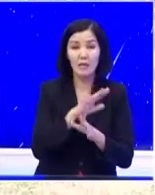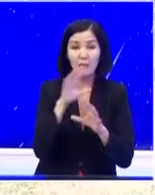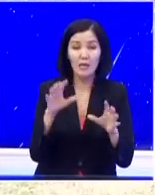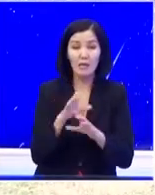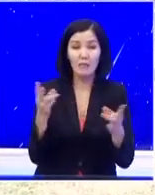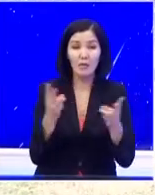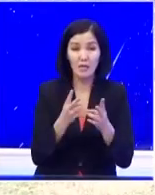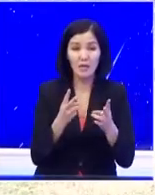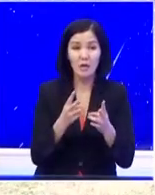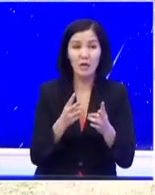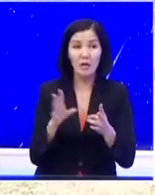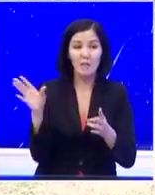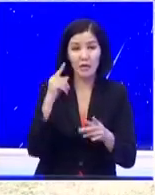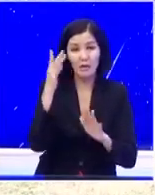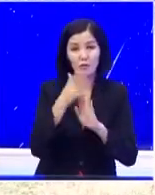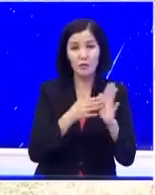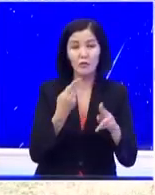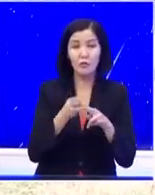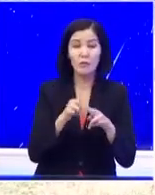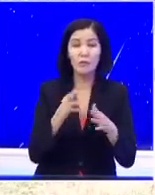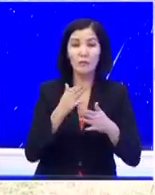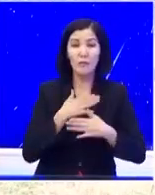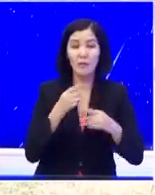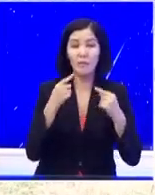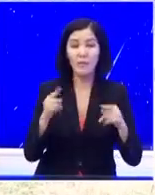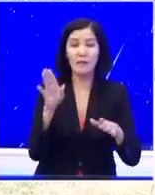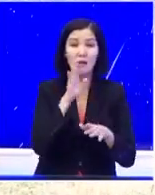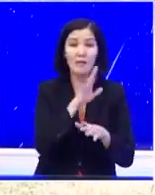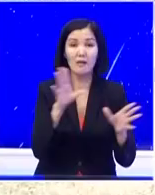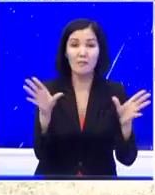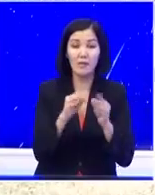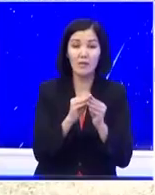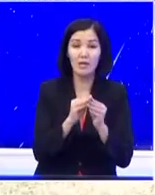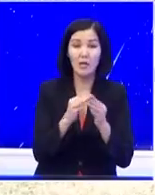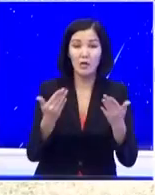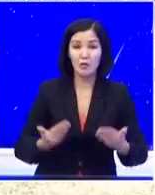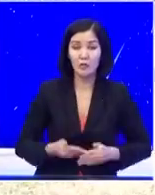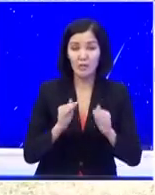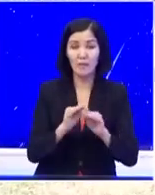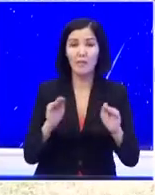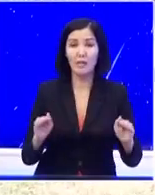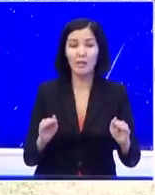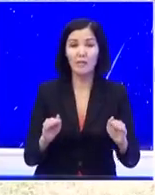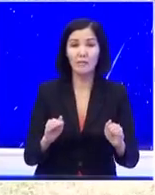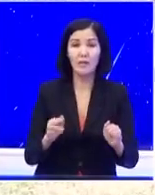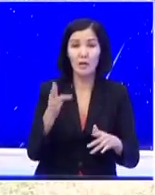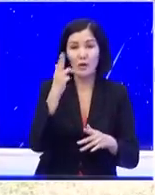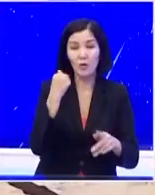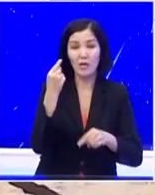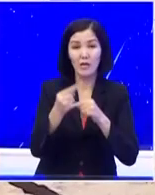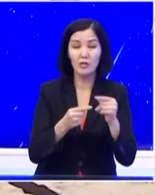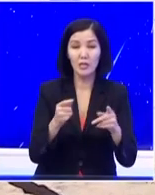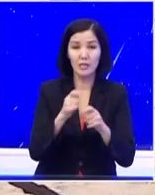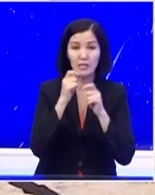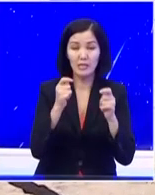бермейміз. Бұл жер бәрін түсіндіргендей. Сол себепті мен және басқа аналар бізбен бірге осында тұрып жатқан балаларымызға қолайлы жағдай туғызғымыз